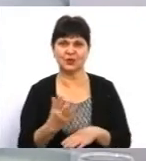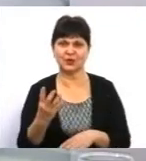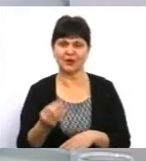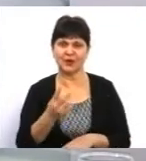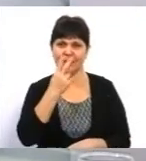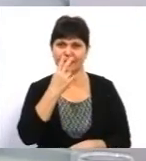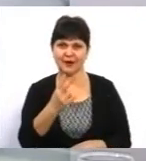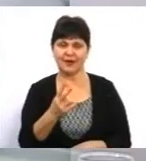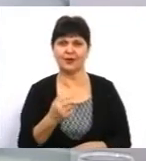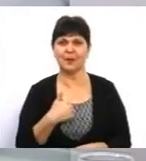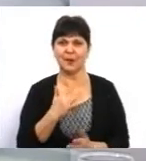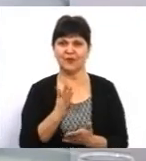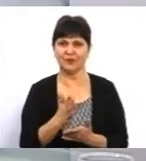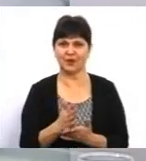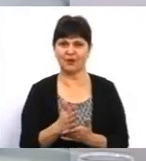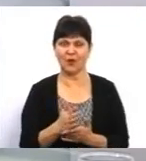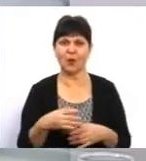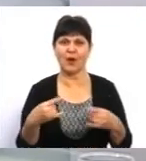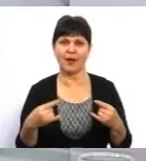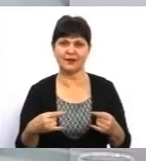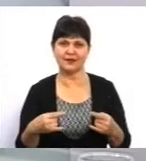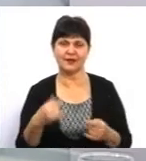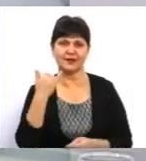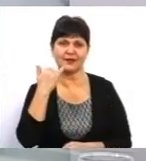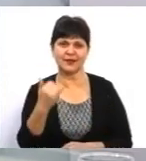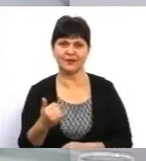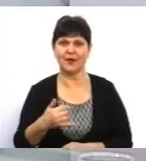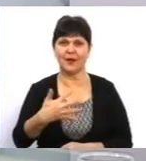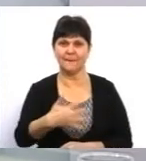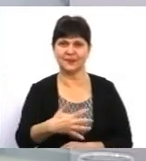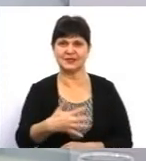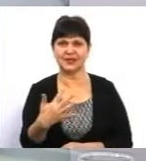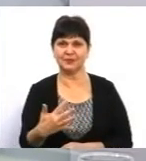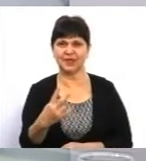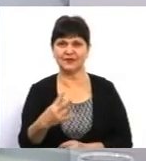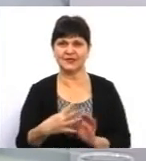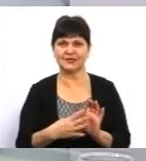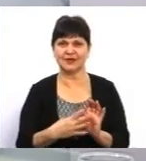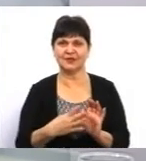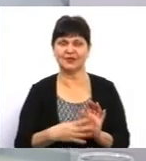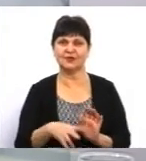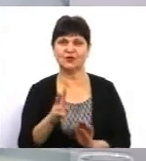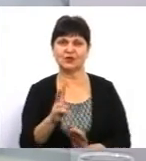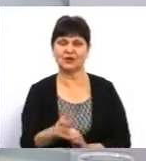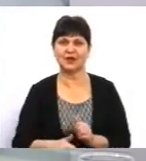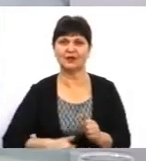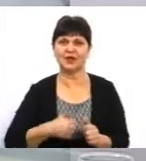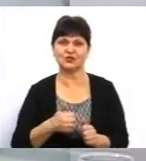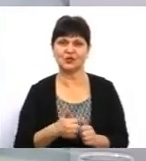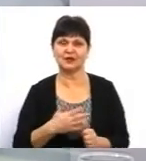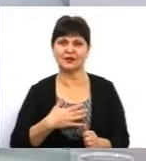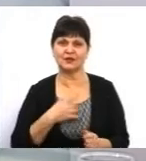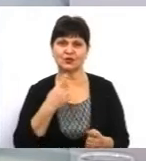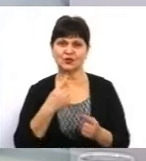ми працюємо у прямому етері, тож телефон 55 29 92, долучайтесь до нашої розмови, ставте свої запитання,